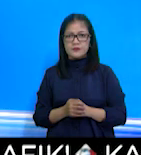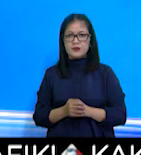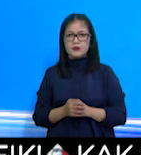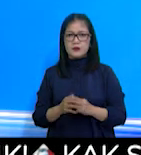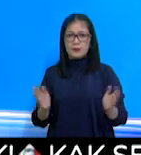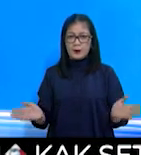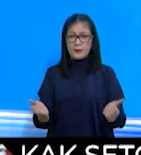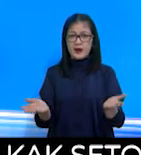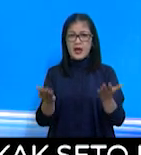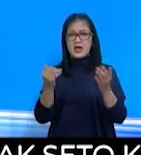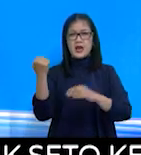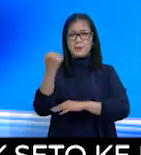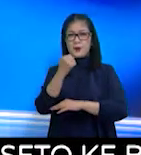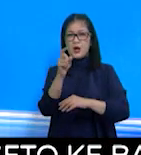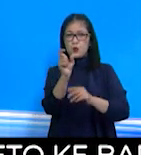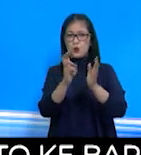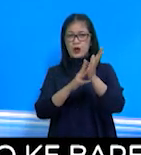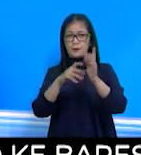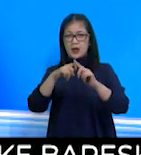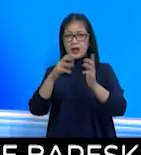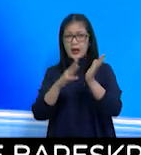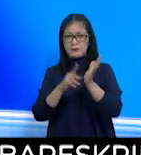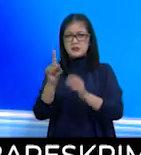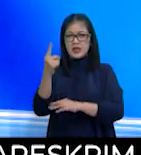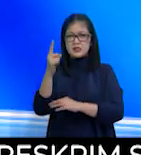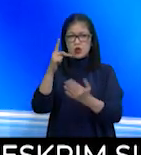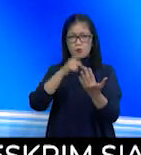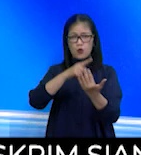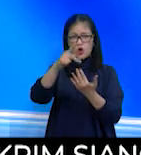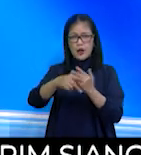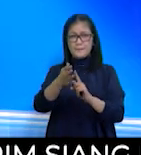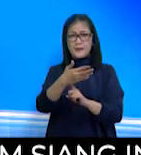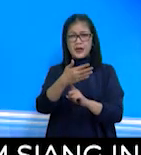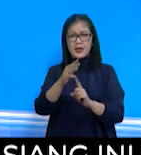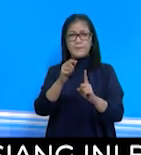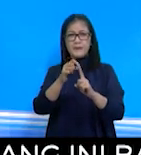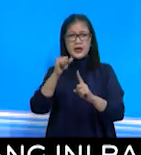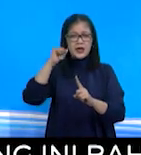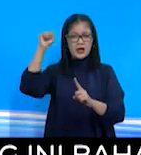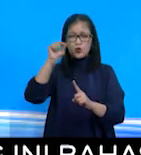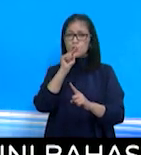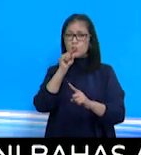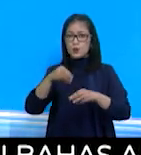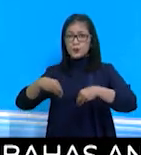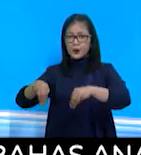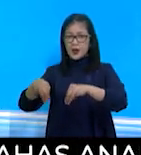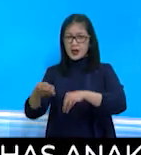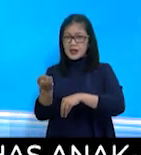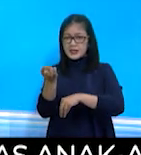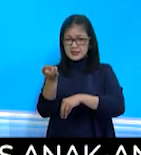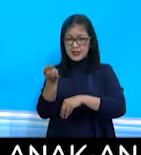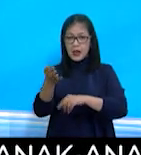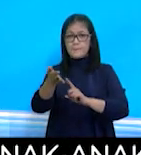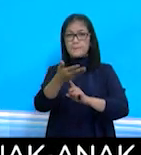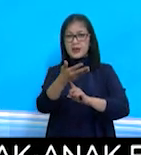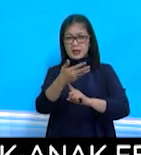Pemberdayaan pelaku UMKM menjadi salah satu program Partai Perindo untuk mengembangkan usaha para pedagang kecil. Sebagai partai yang memiliki visi